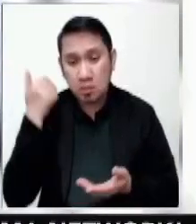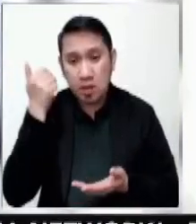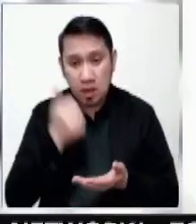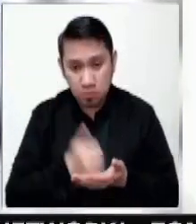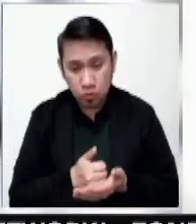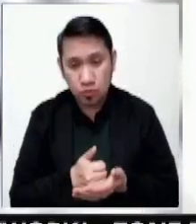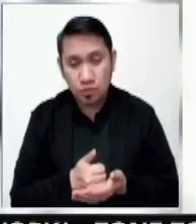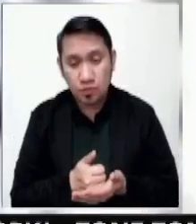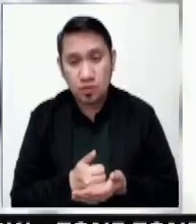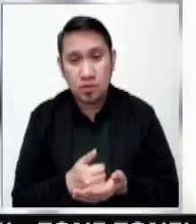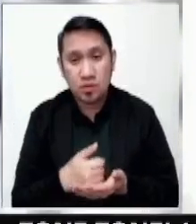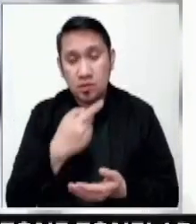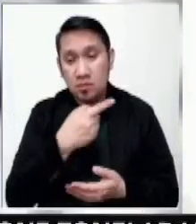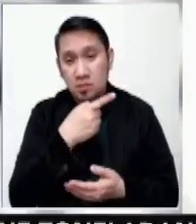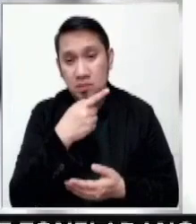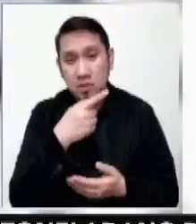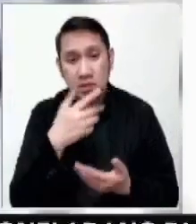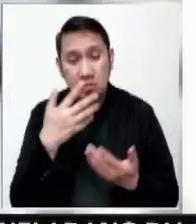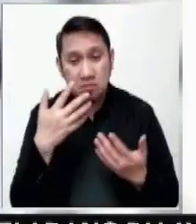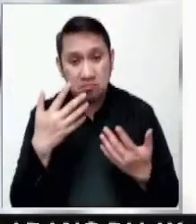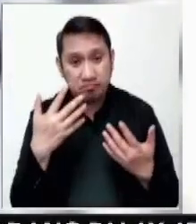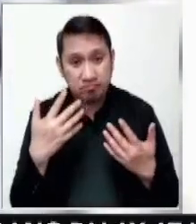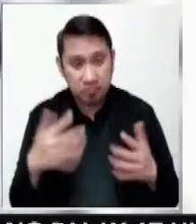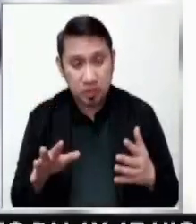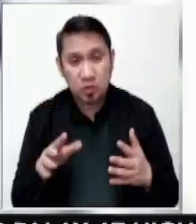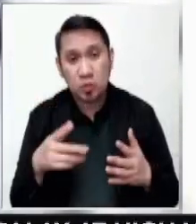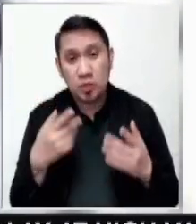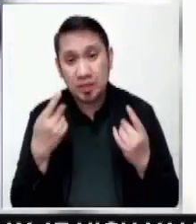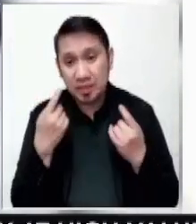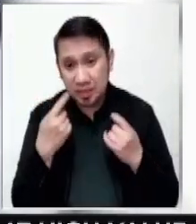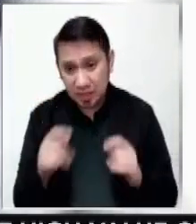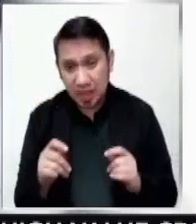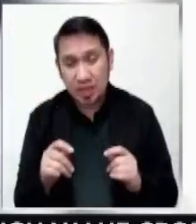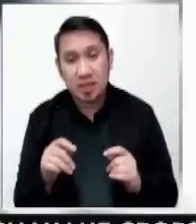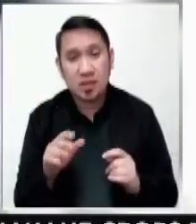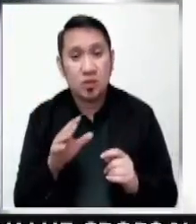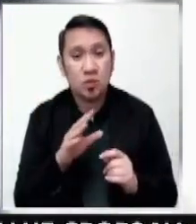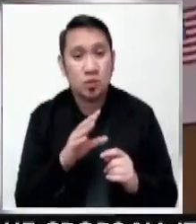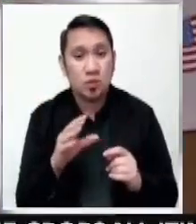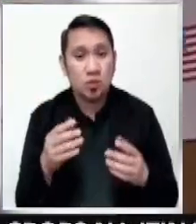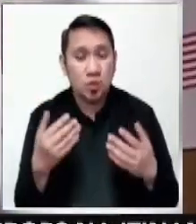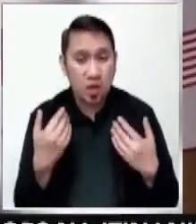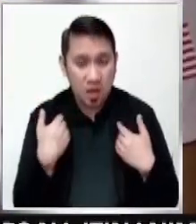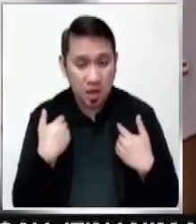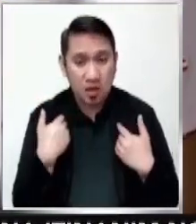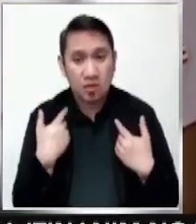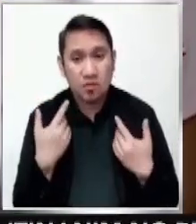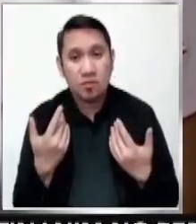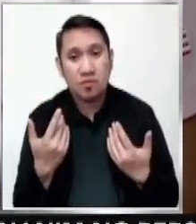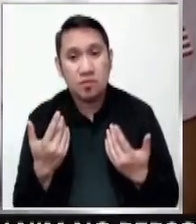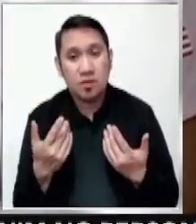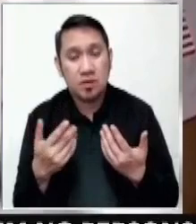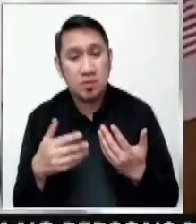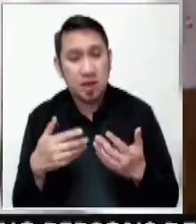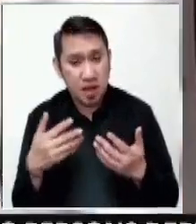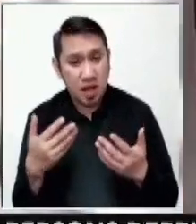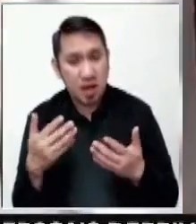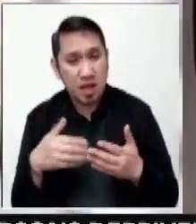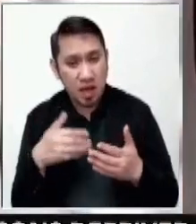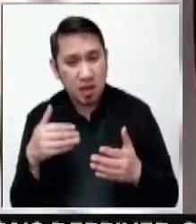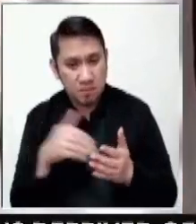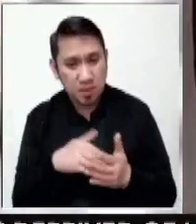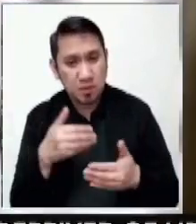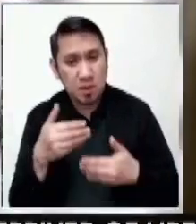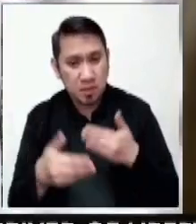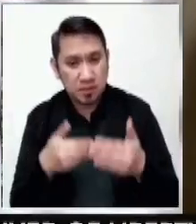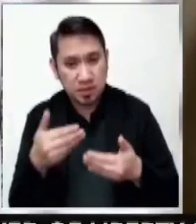natabunan siya pero Ayon um We try to revive that and to have another Senate bill ganito nga ang ginagawa ngayon ni